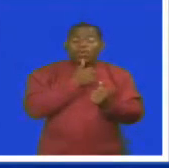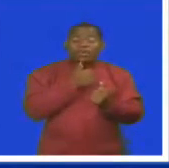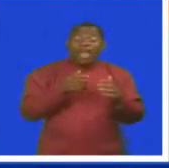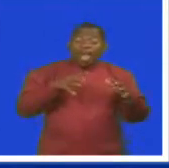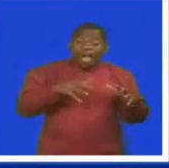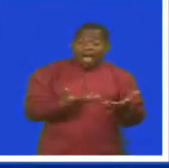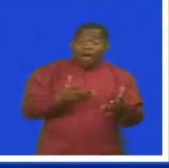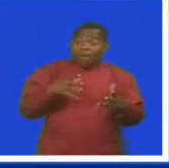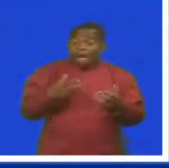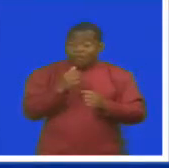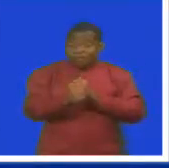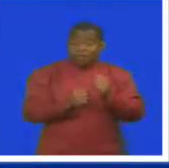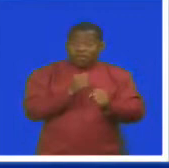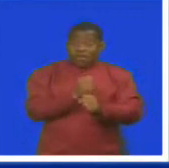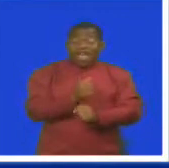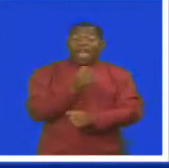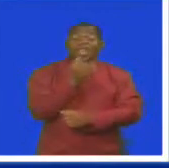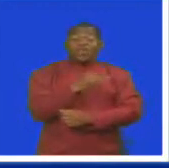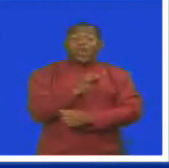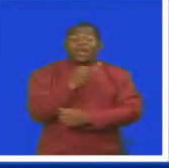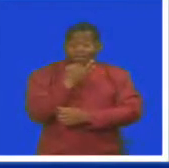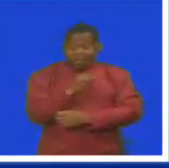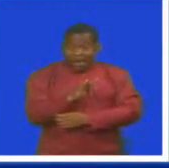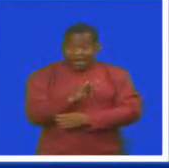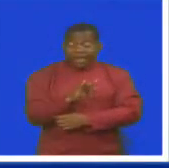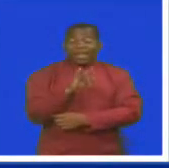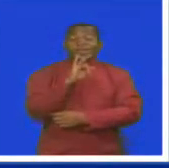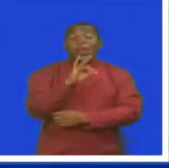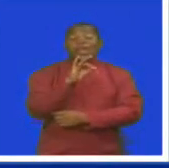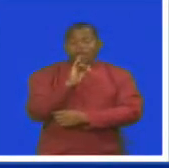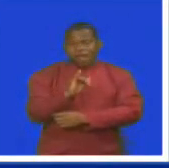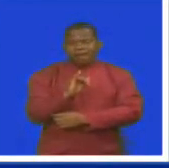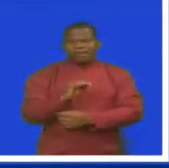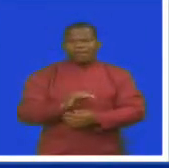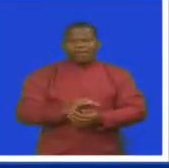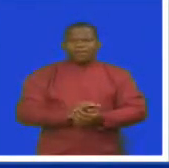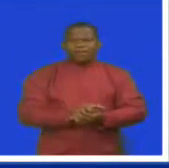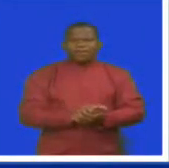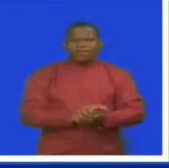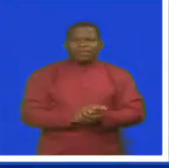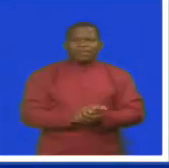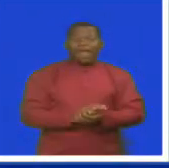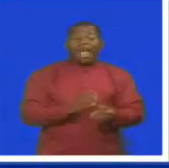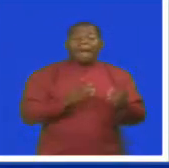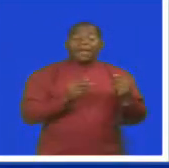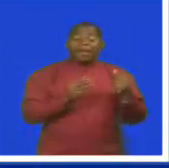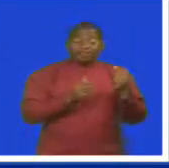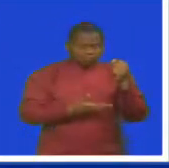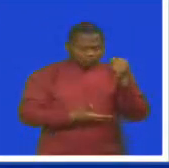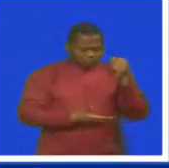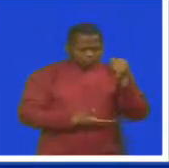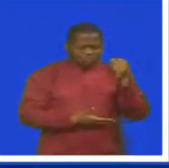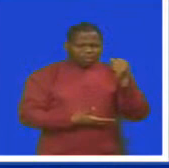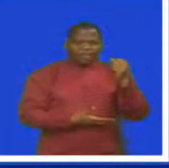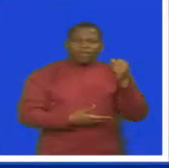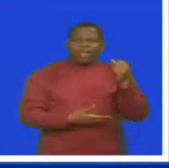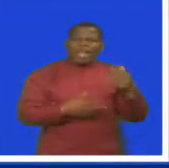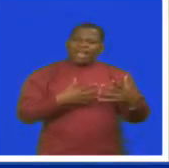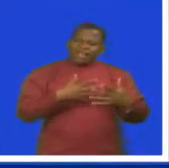2021. Bajeti letinye tato lwetaletinto dinfo bekufuna tendeke kulomnyaka timali walo 2020